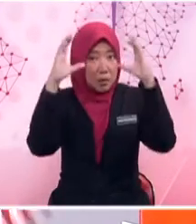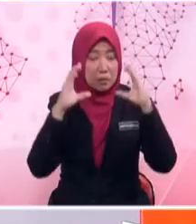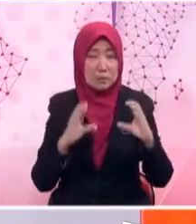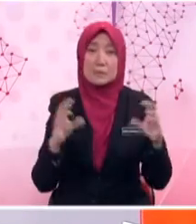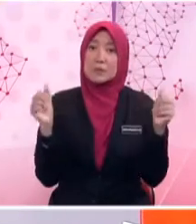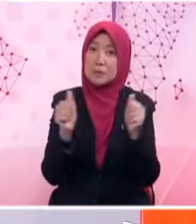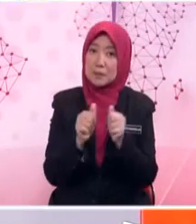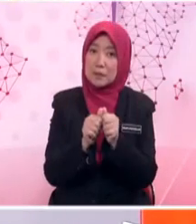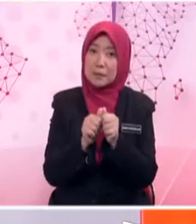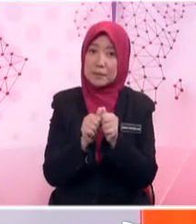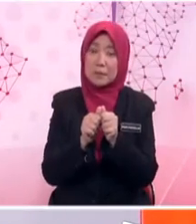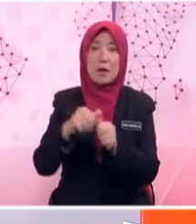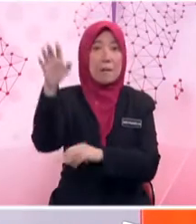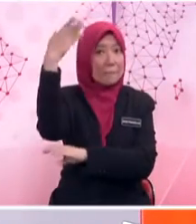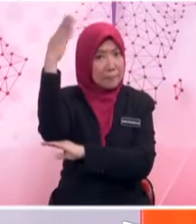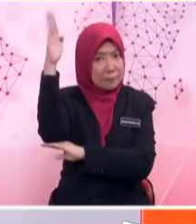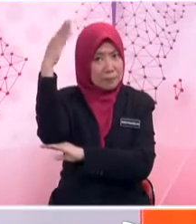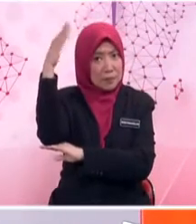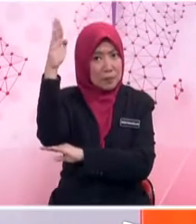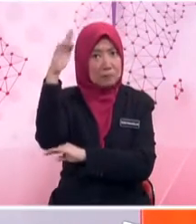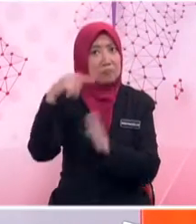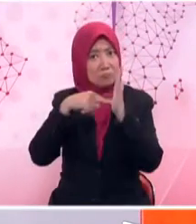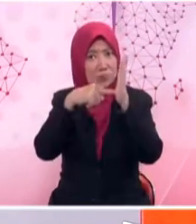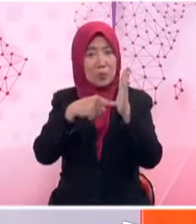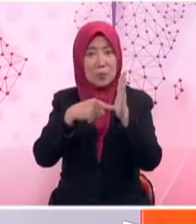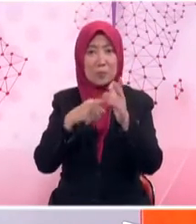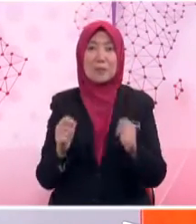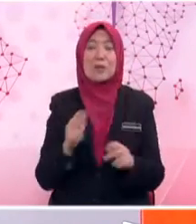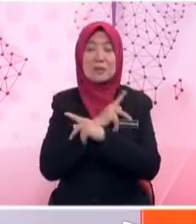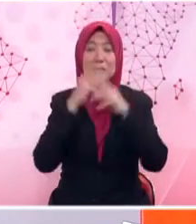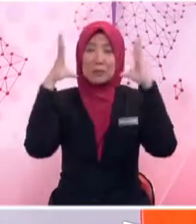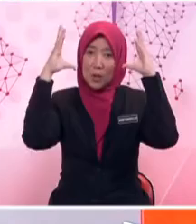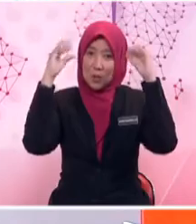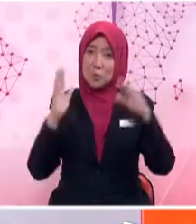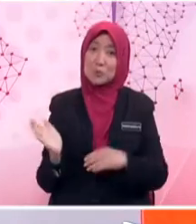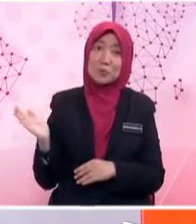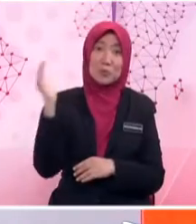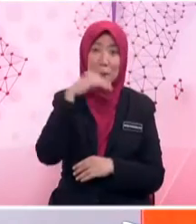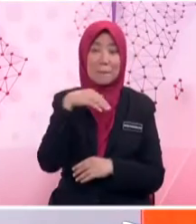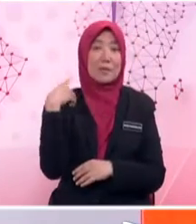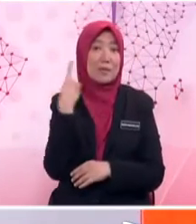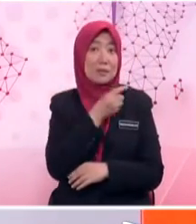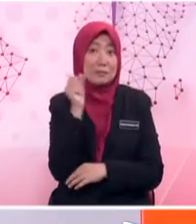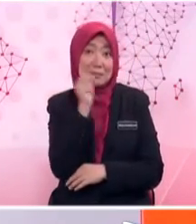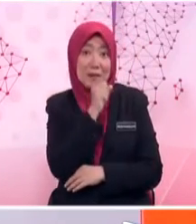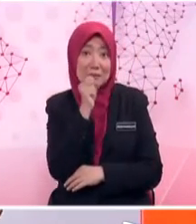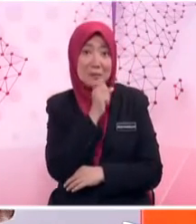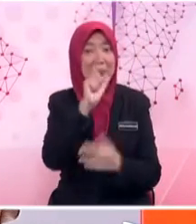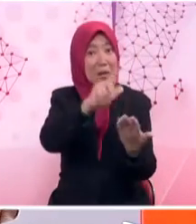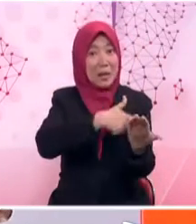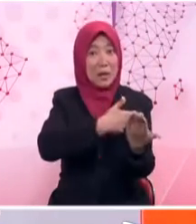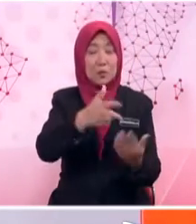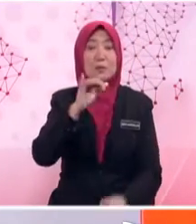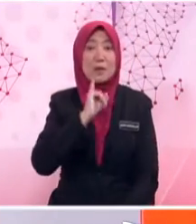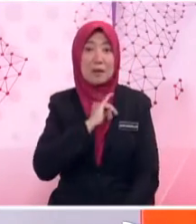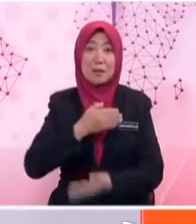dengan mengibarkan jalur gemilang. Terima kasih cikgu. Sama-sama. Jadi marilah sama-sama kita nyanyi lagu Saya